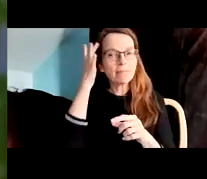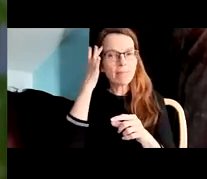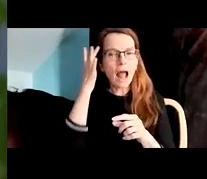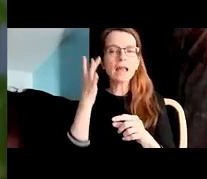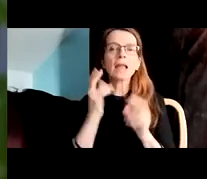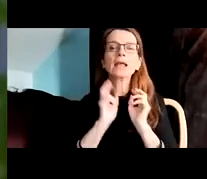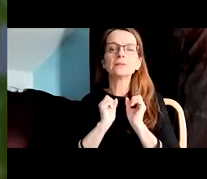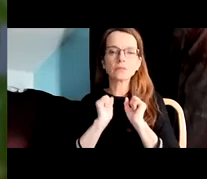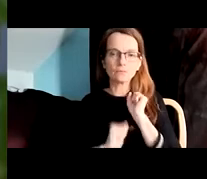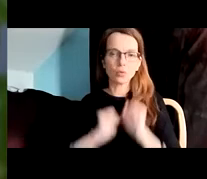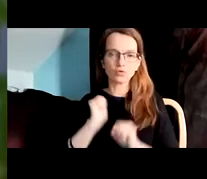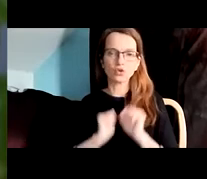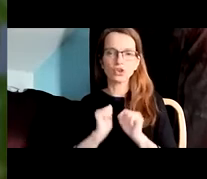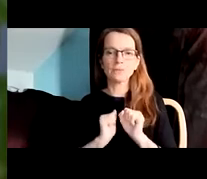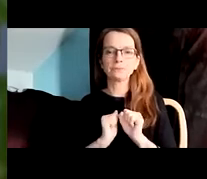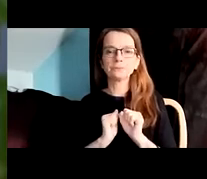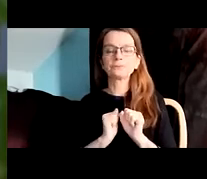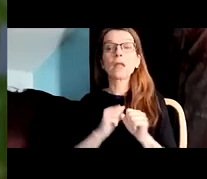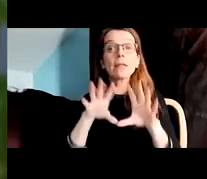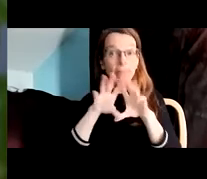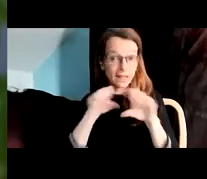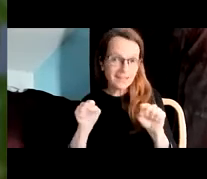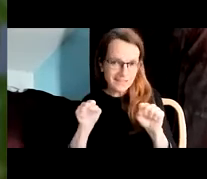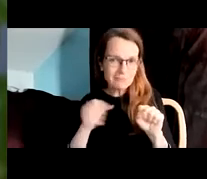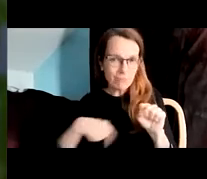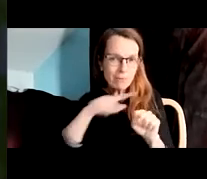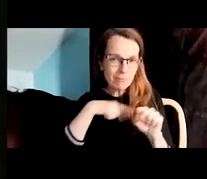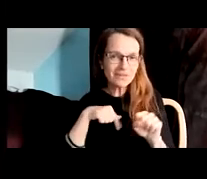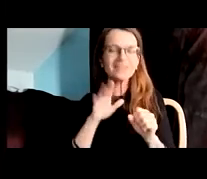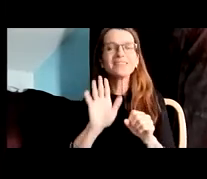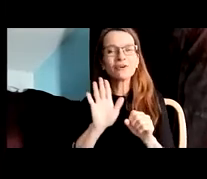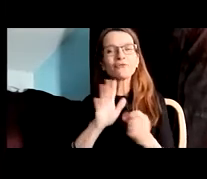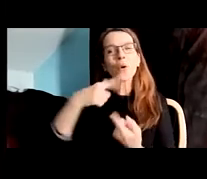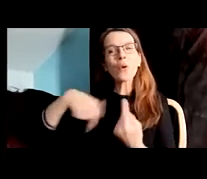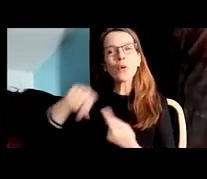zmožnosti. Naredimo jim to okolje čim bolj prijetno.